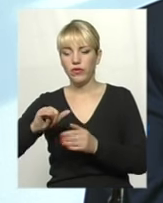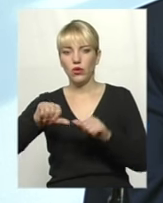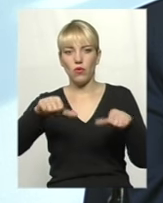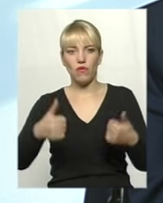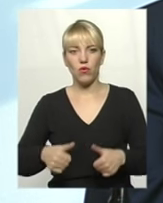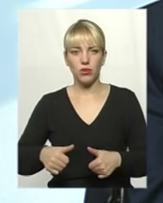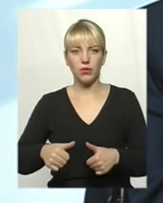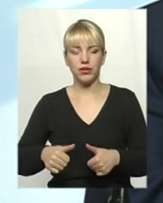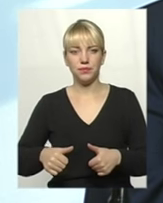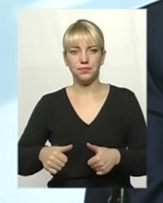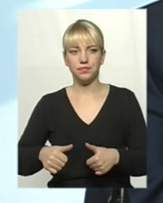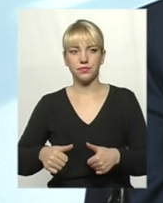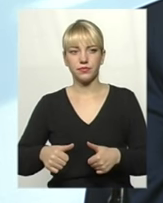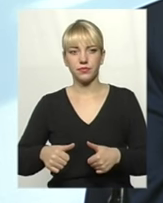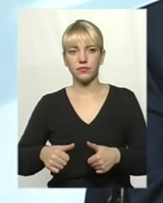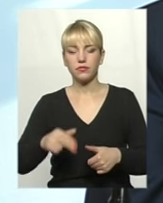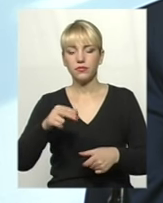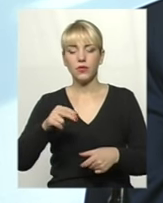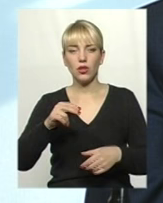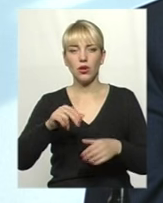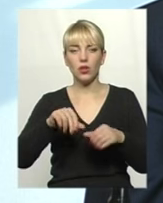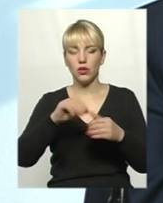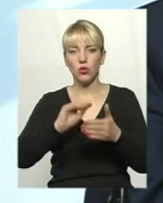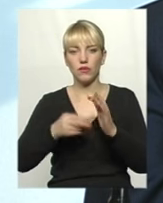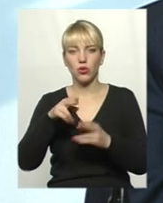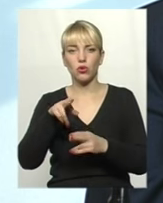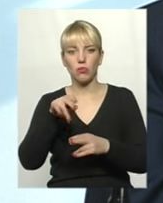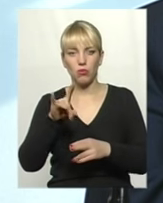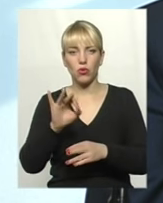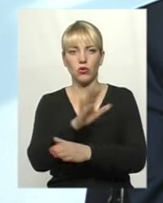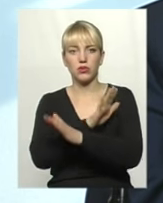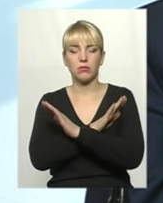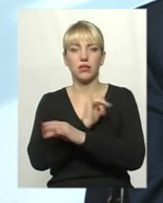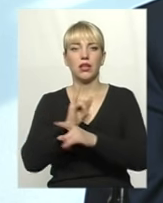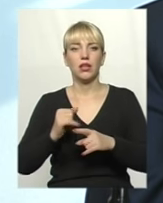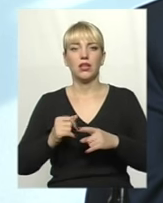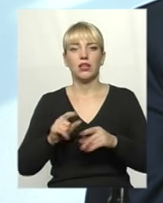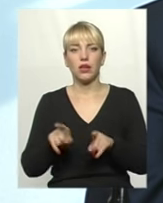оформлення довідок про смерть, а також надавати послуги